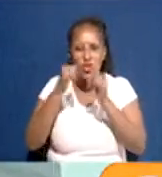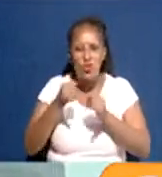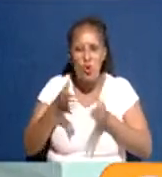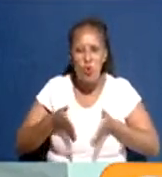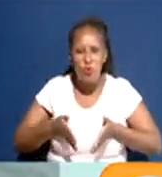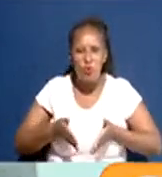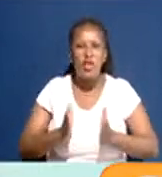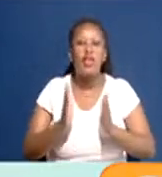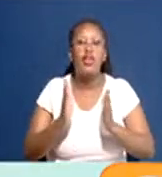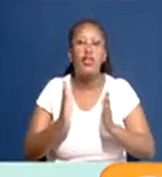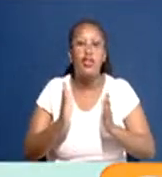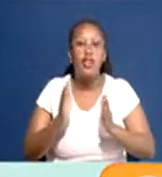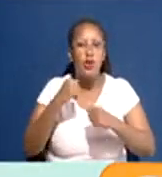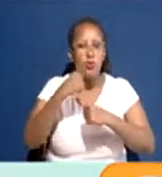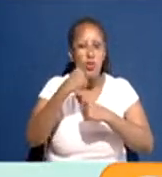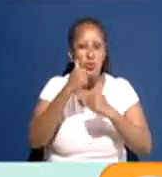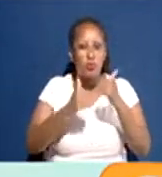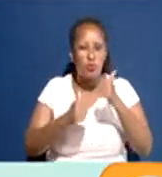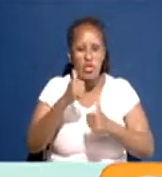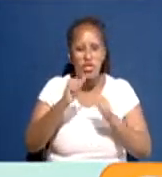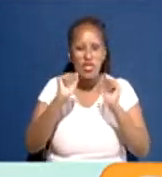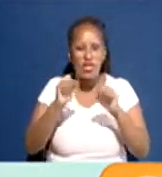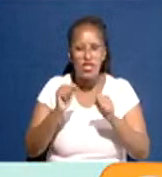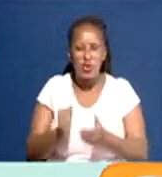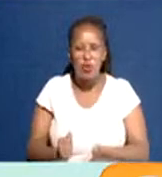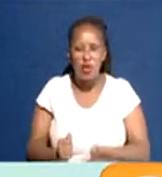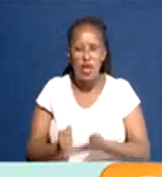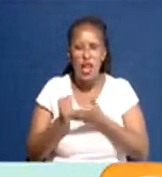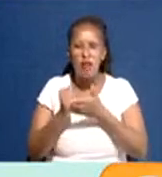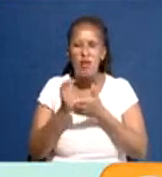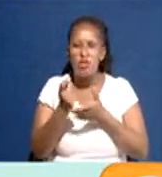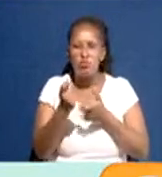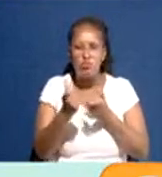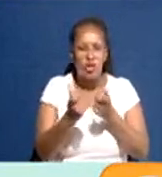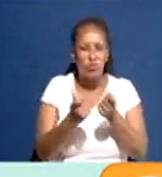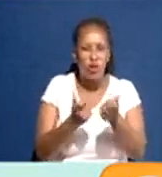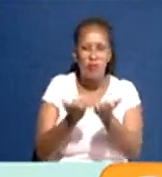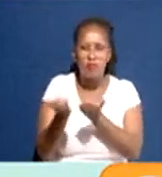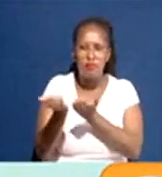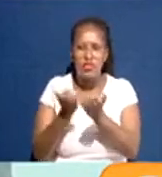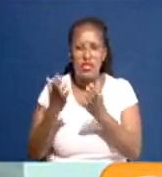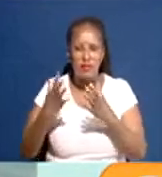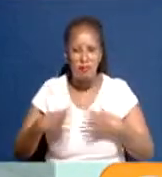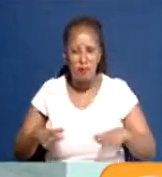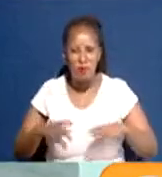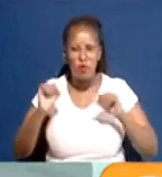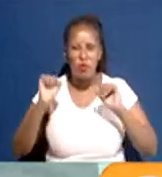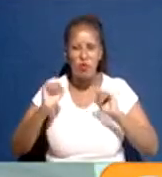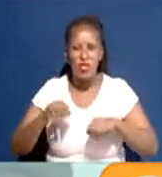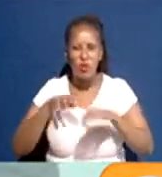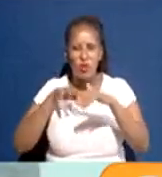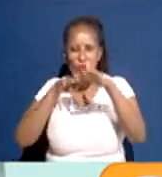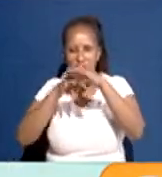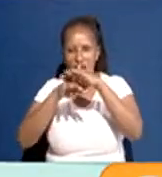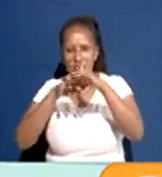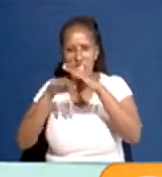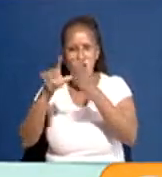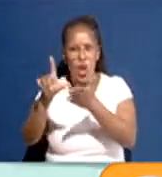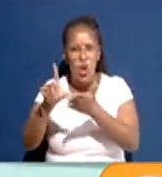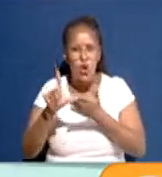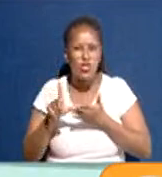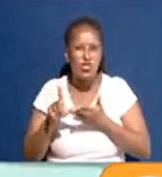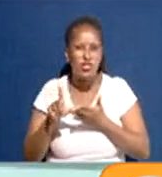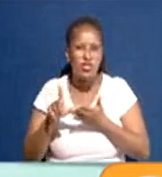collateral mechanism that enables micro, small and medium entrepreneurs to access